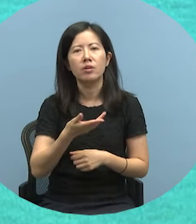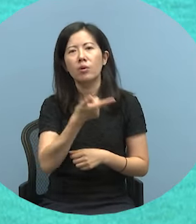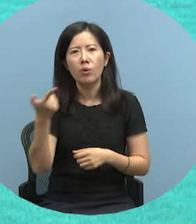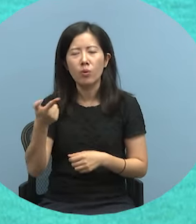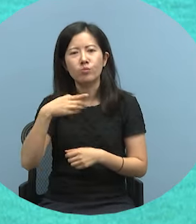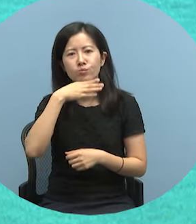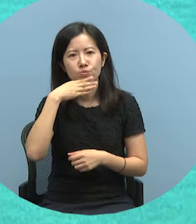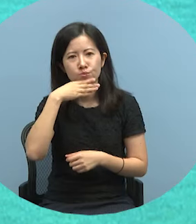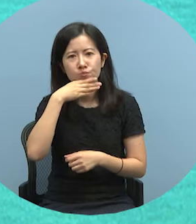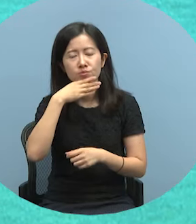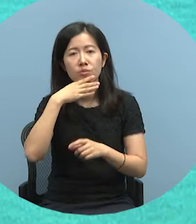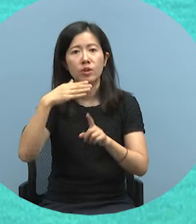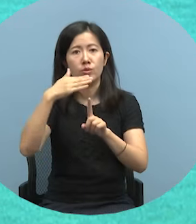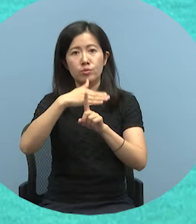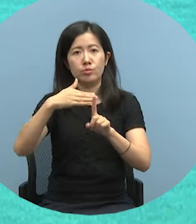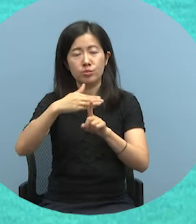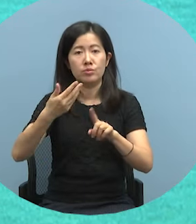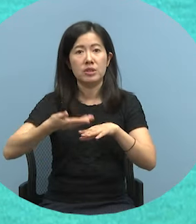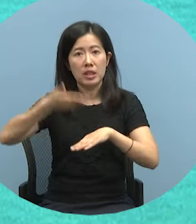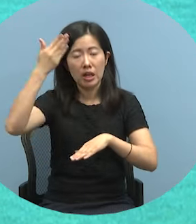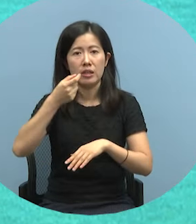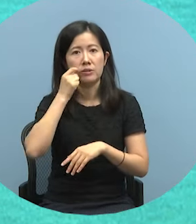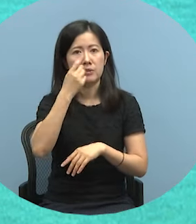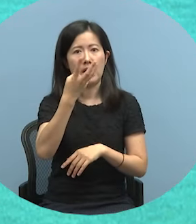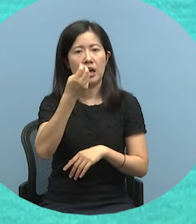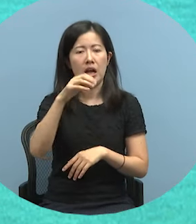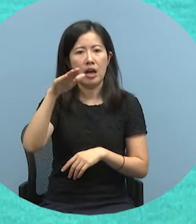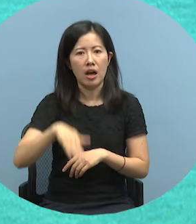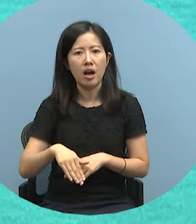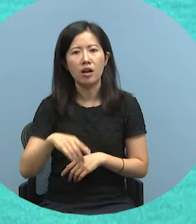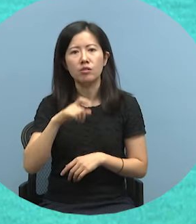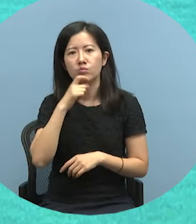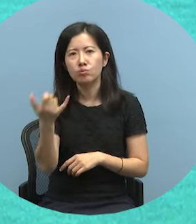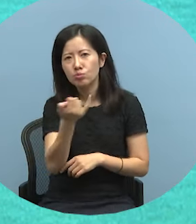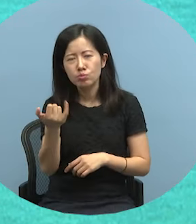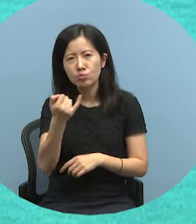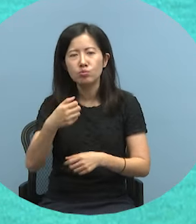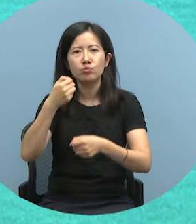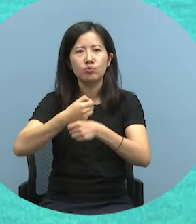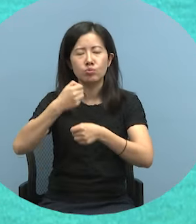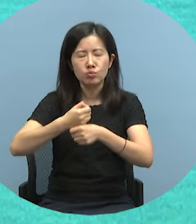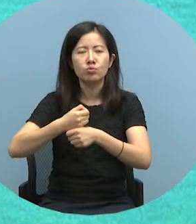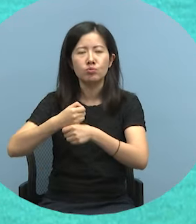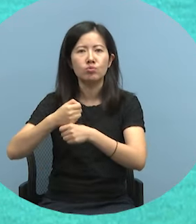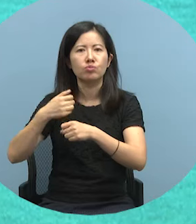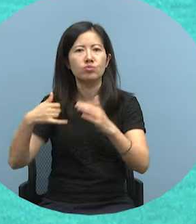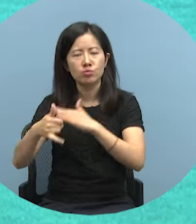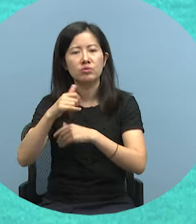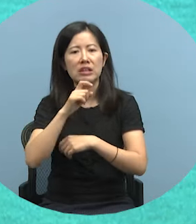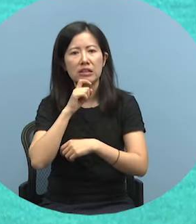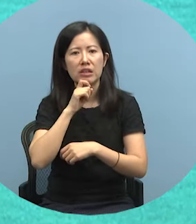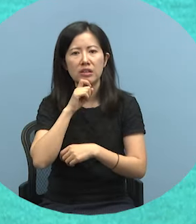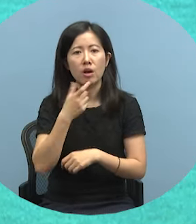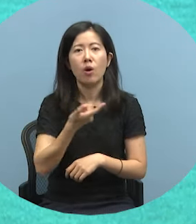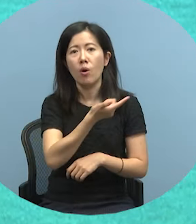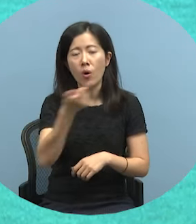年輕，超過一半是40歲以下，部分亦都開始投入了職場，當中大多